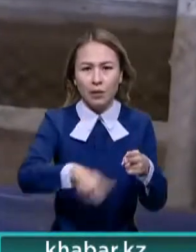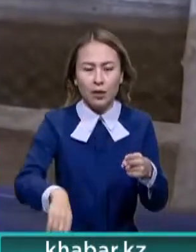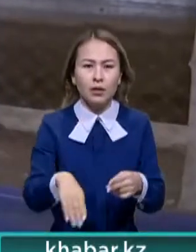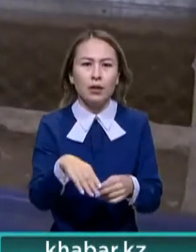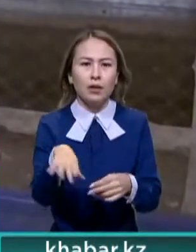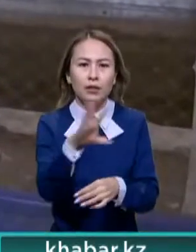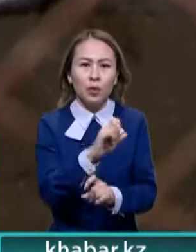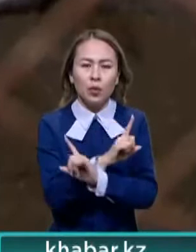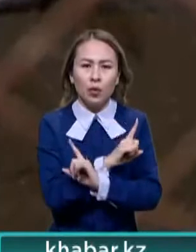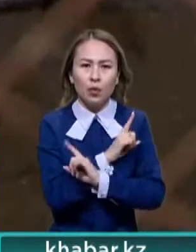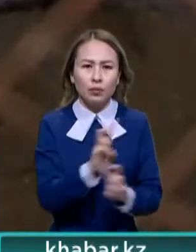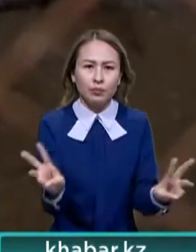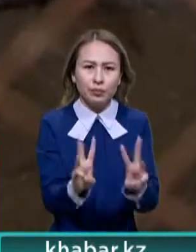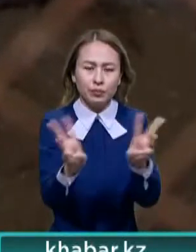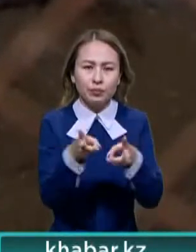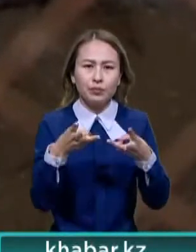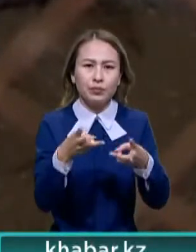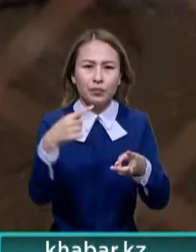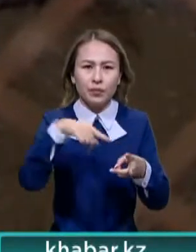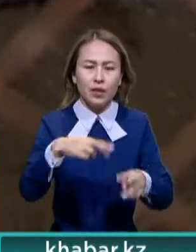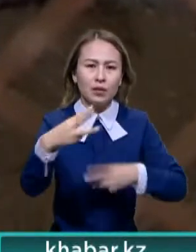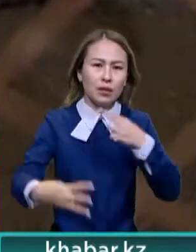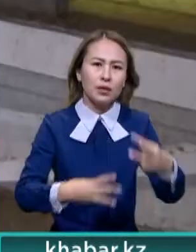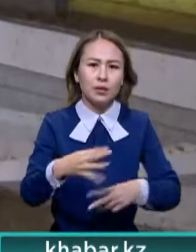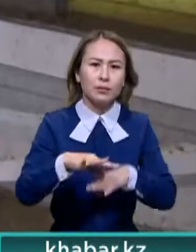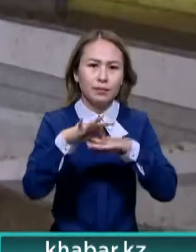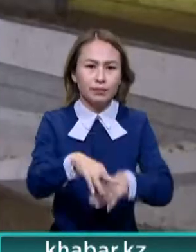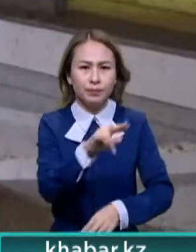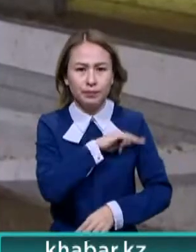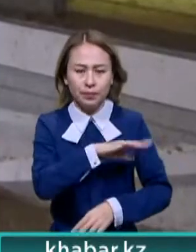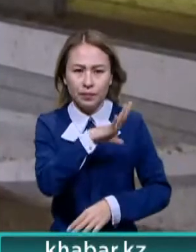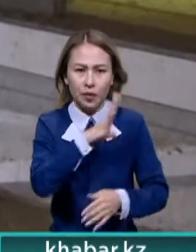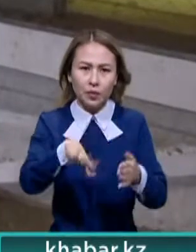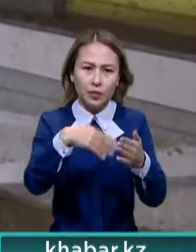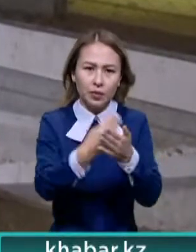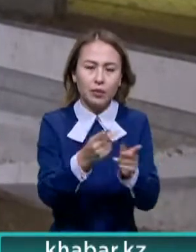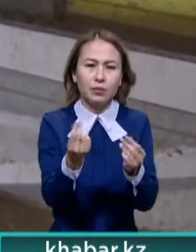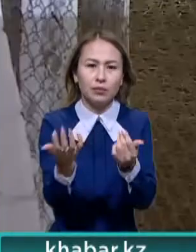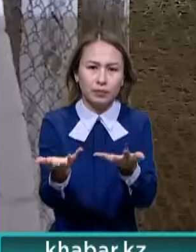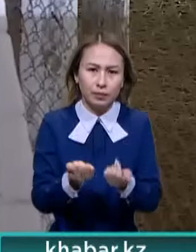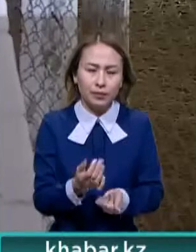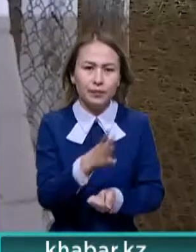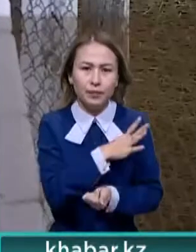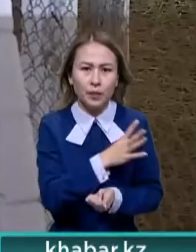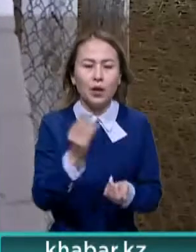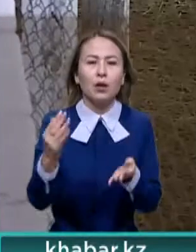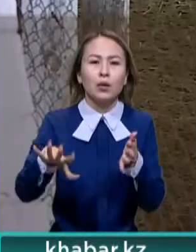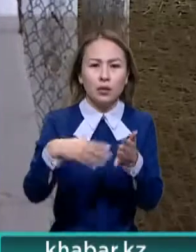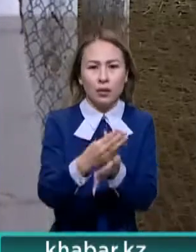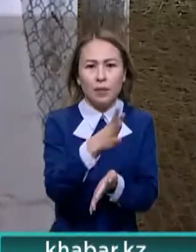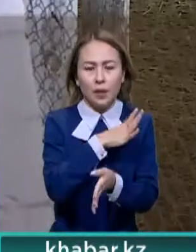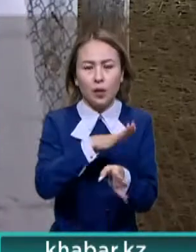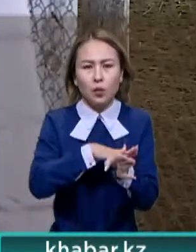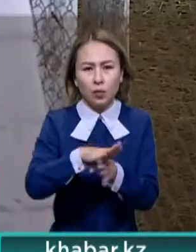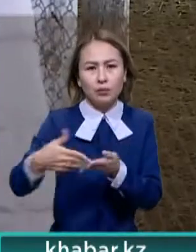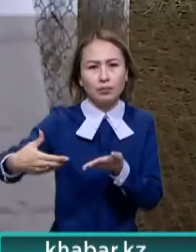Лезінше құс өліктері өртеліп, қораларда зарарсыздандыру жұмыстары жүргізілген. Өтемақыны да алдық деп отыр. Төлемақы төленді,